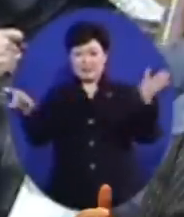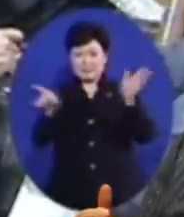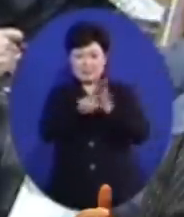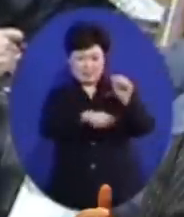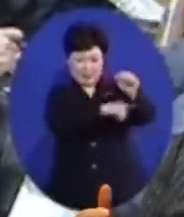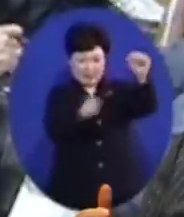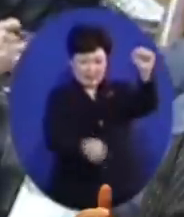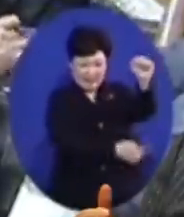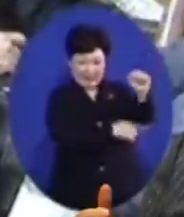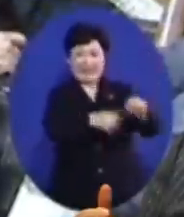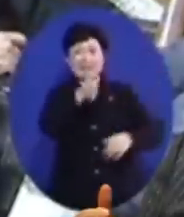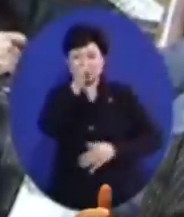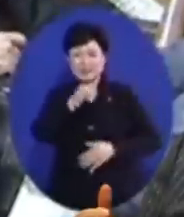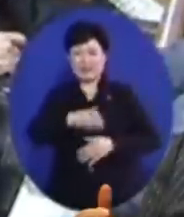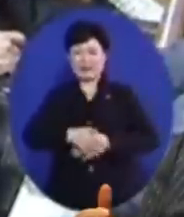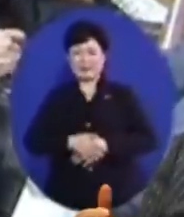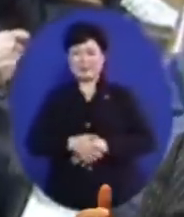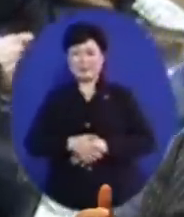날개가 있습니다.